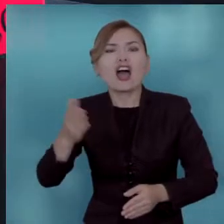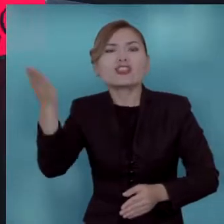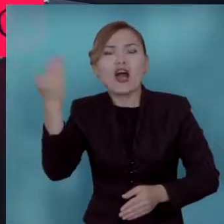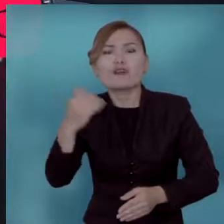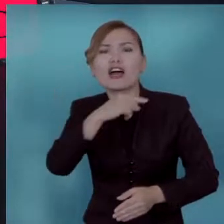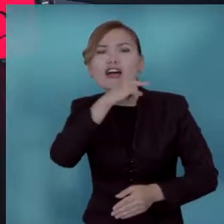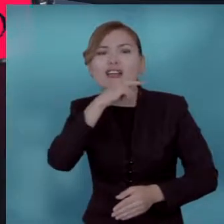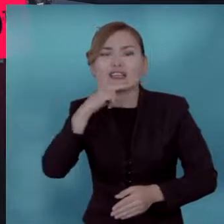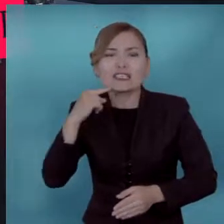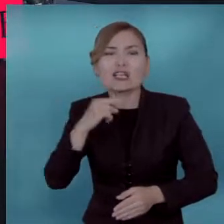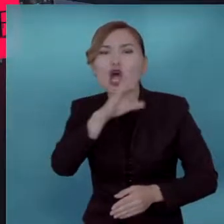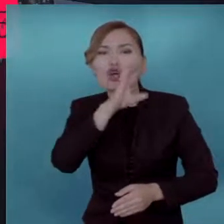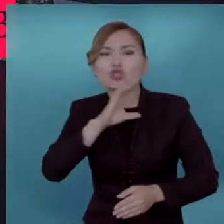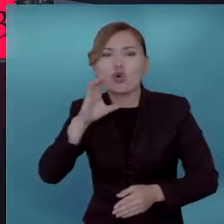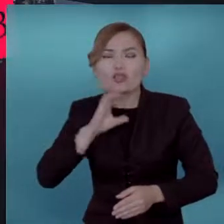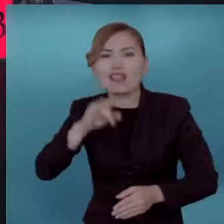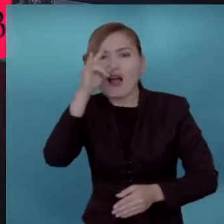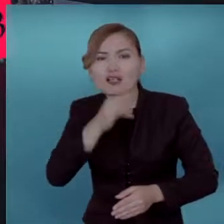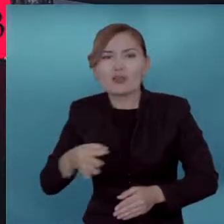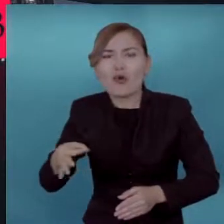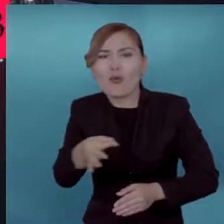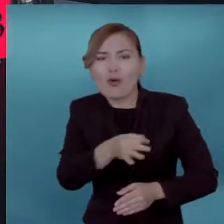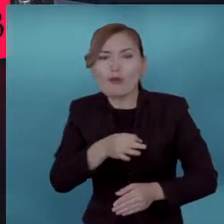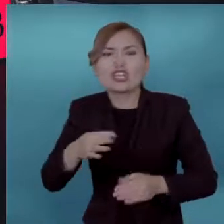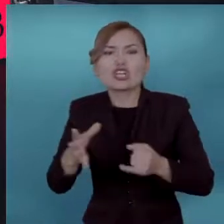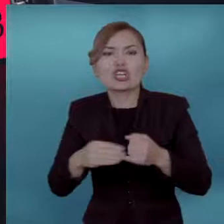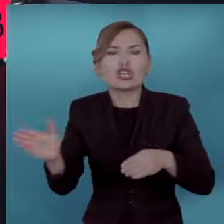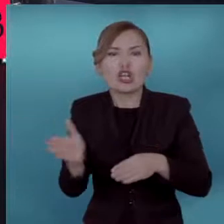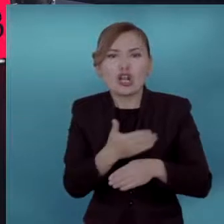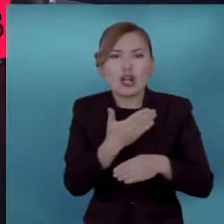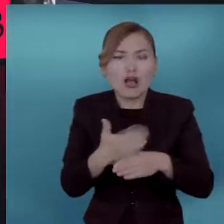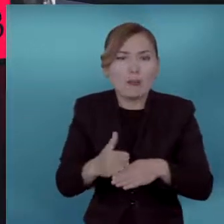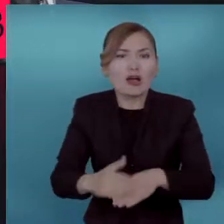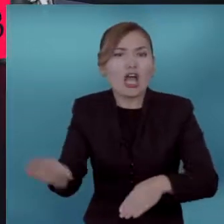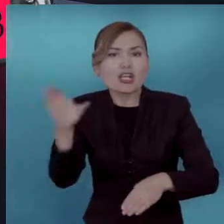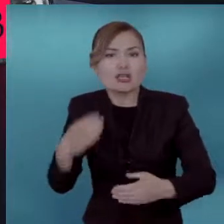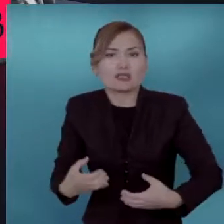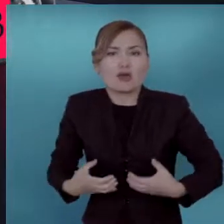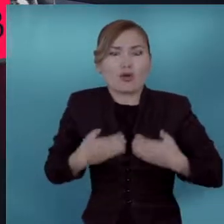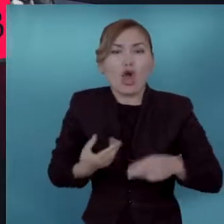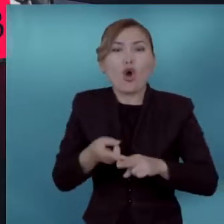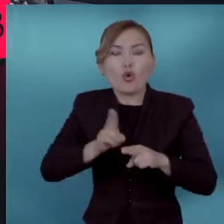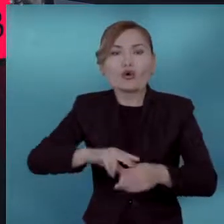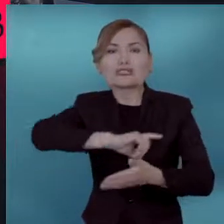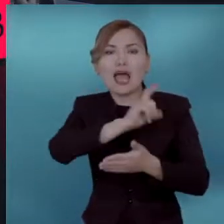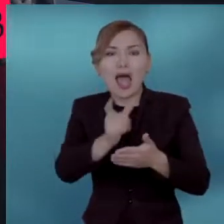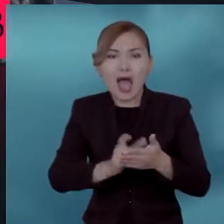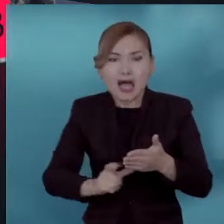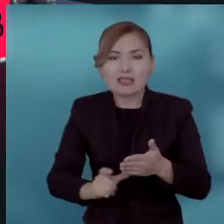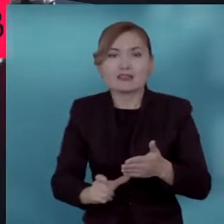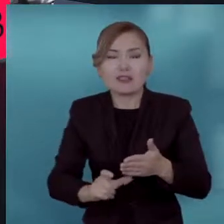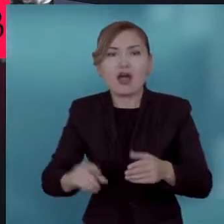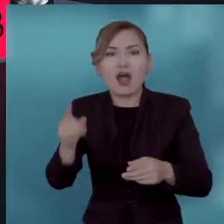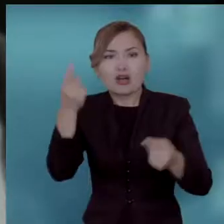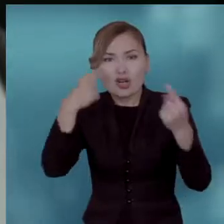келіп, солтүстік өңірдегі 5 облысты бөліп алады екен деген суық сыбыс естілген шақта осы ән дүниеге келгенін